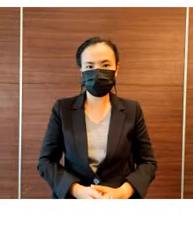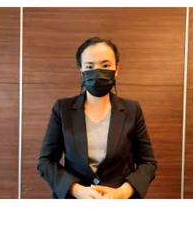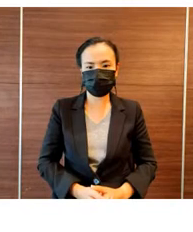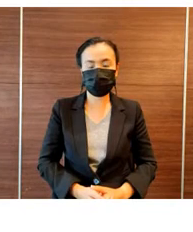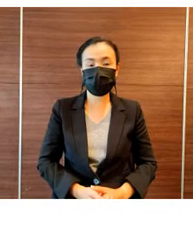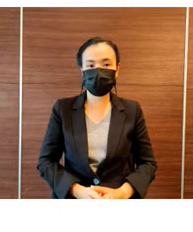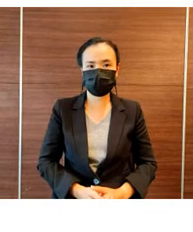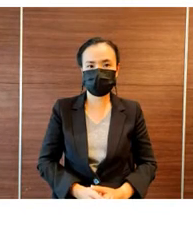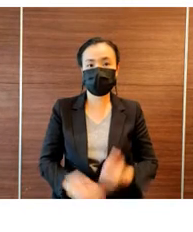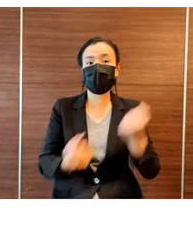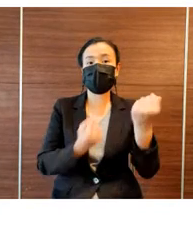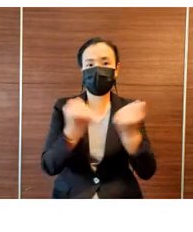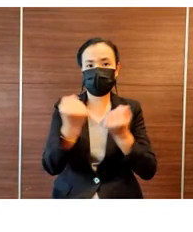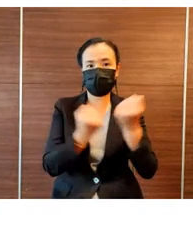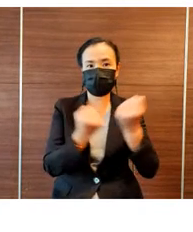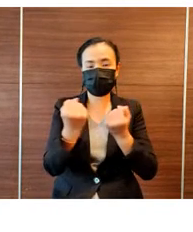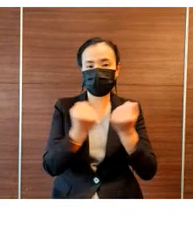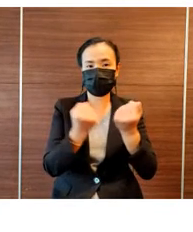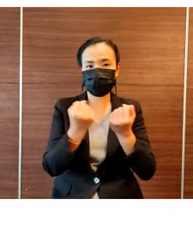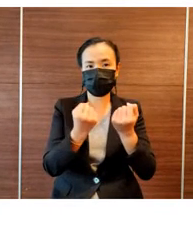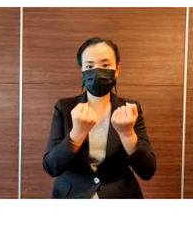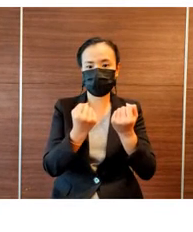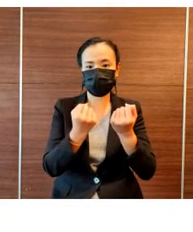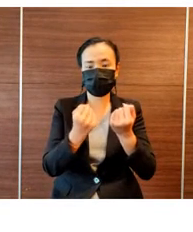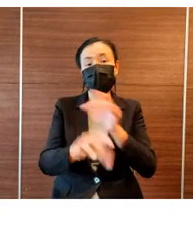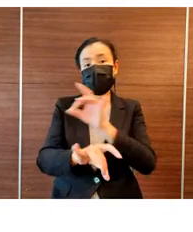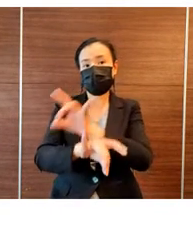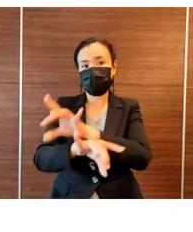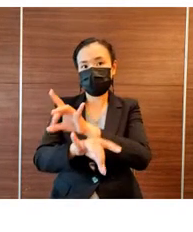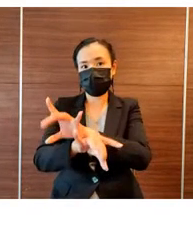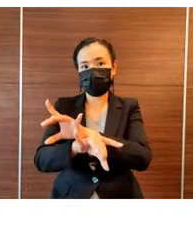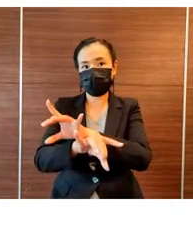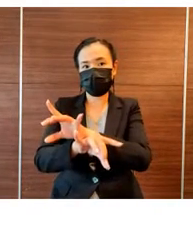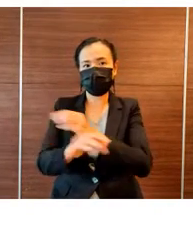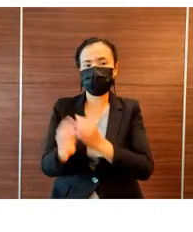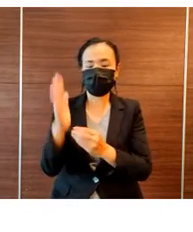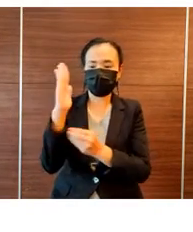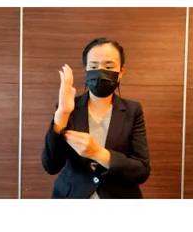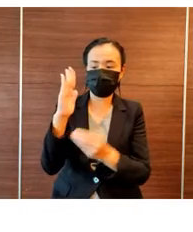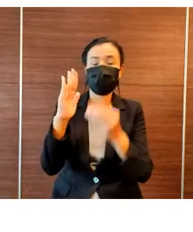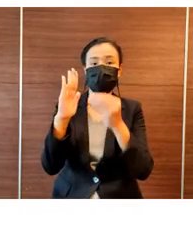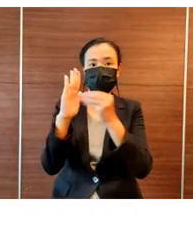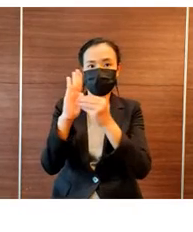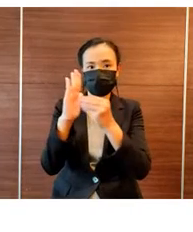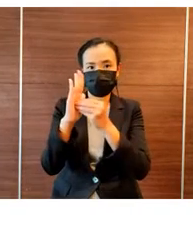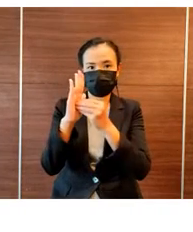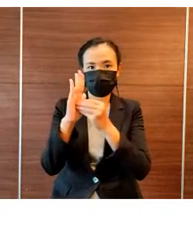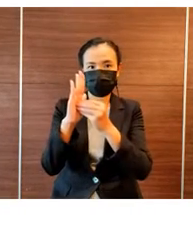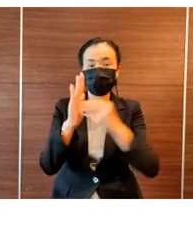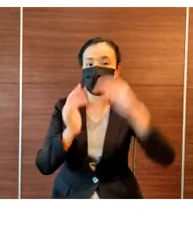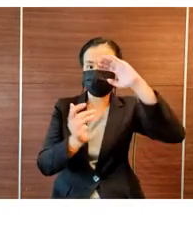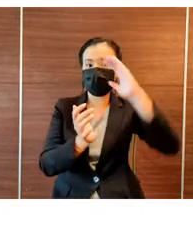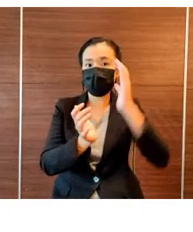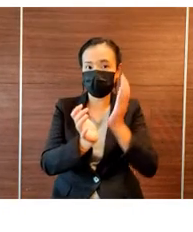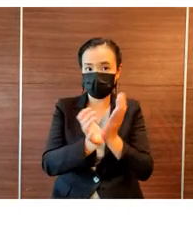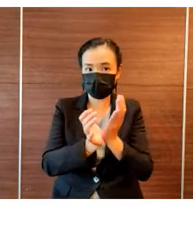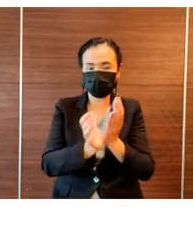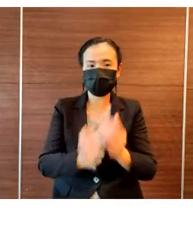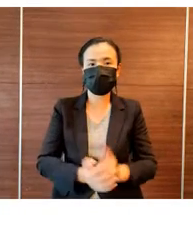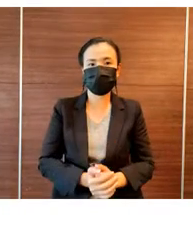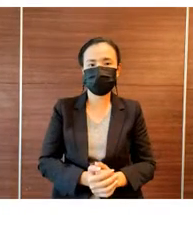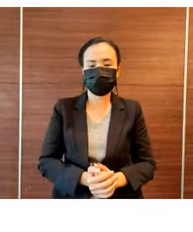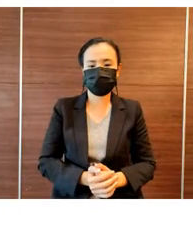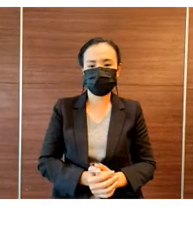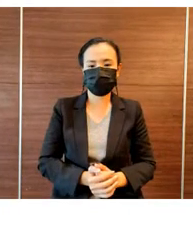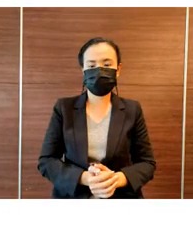รณีขับรถกลับจากเพชรชบุรีเพื่อเข้ากรุงเทพก็เจอเจ้าหน้าที่นะครับก็ขอร